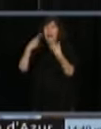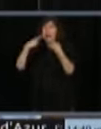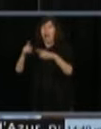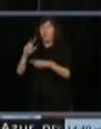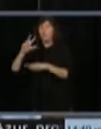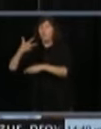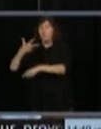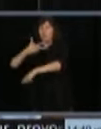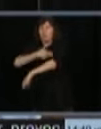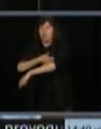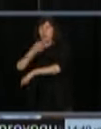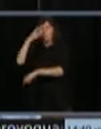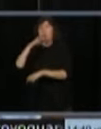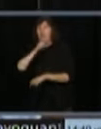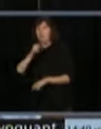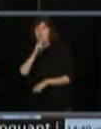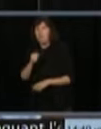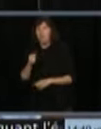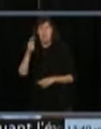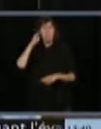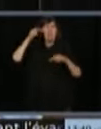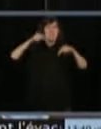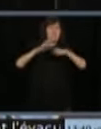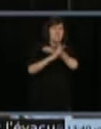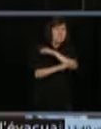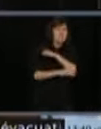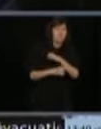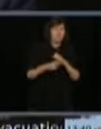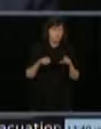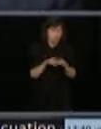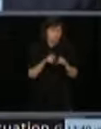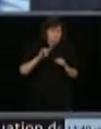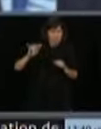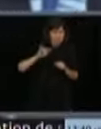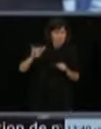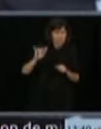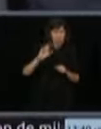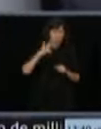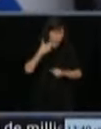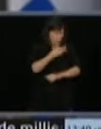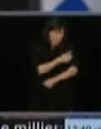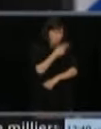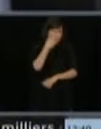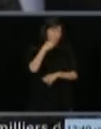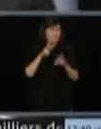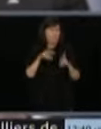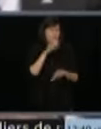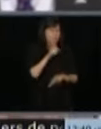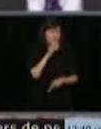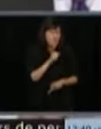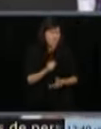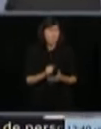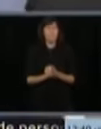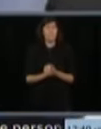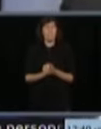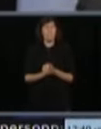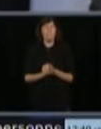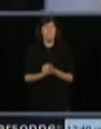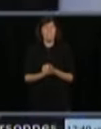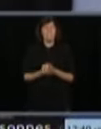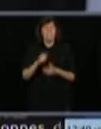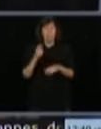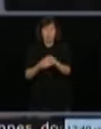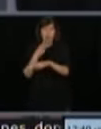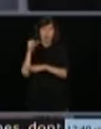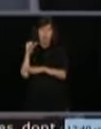dans un avenir rapproché, M. Arruda? Demander au CQ, on devrait avoir quelque chose début septembre. Il faut comprendre que même aux États-Unis, ils